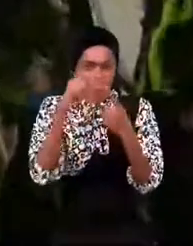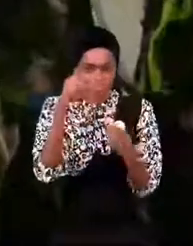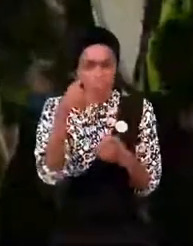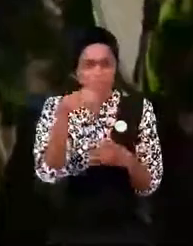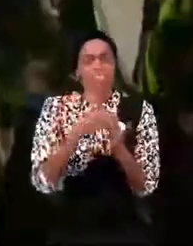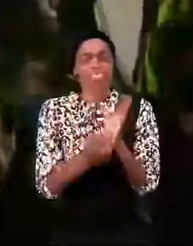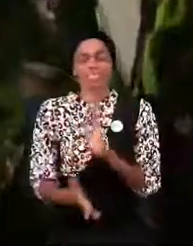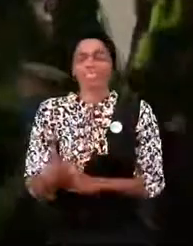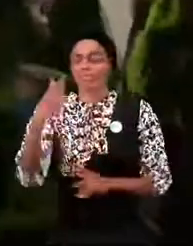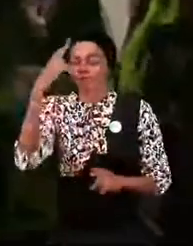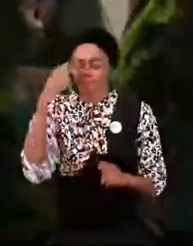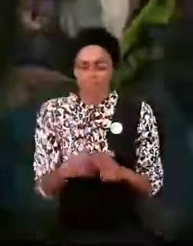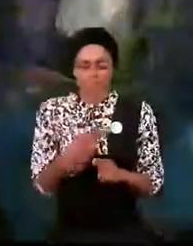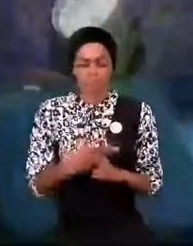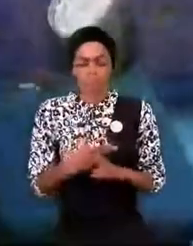Jésus.